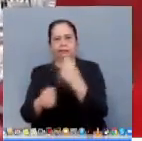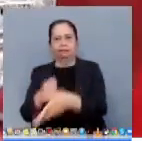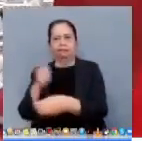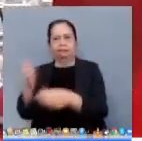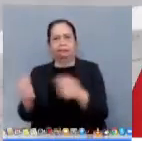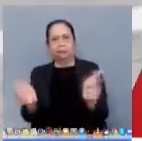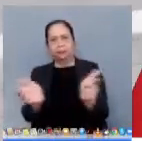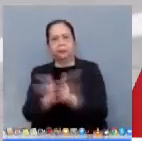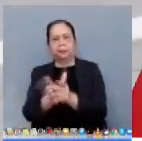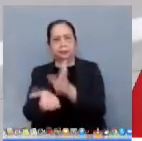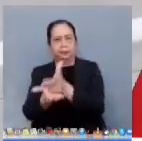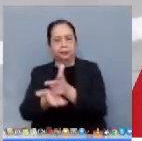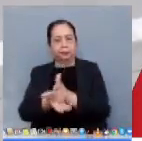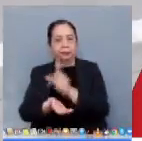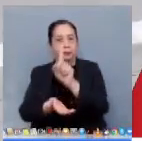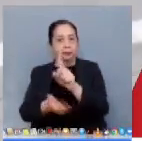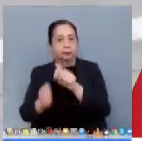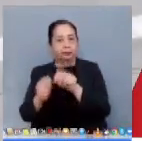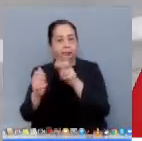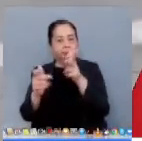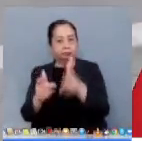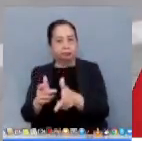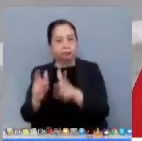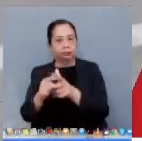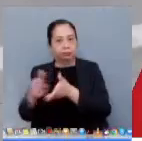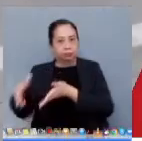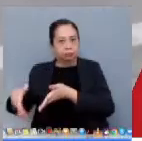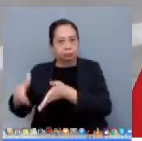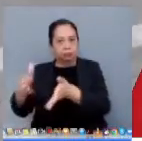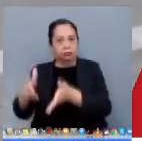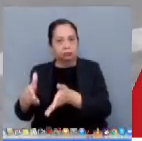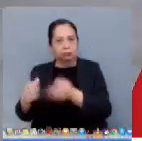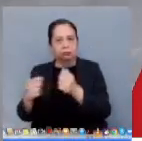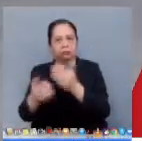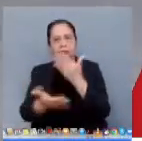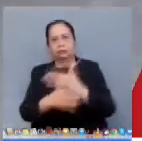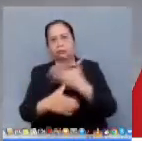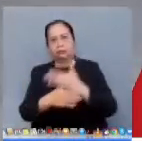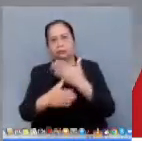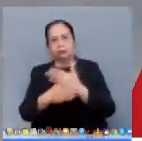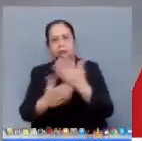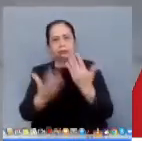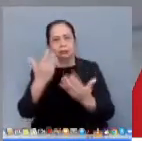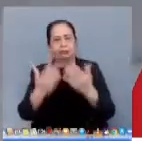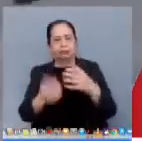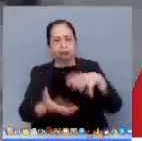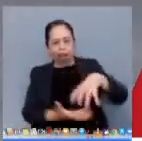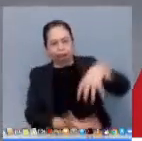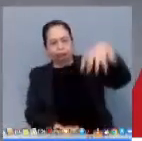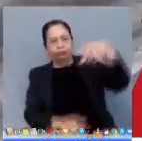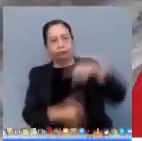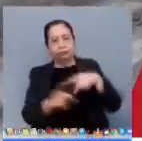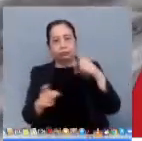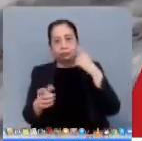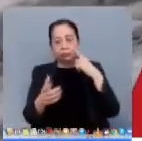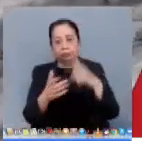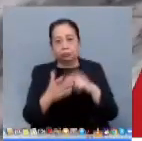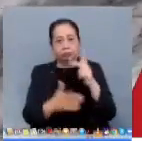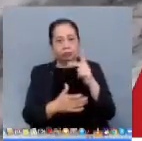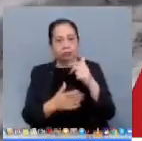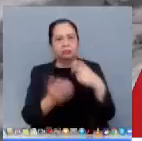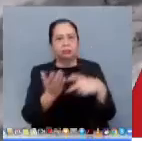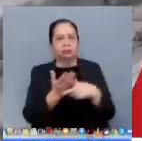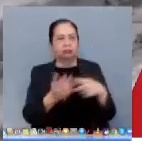Isang sasakyan na nakaparada na nga sa bangketa, nakaharang pa sa fire hydrant. Umabot na sa mahigit 23 yung natikitan